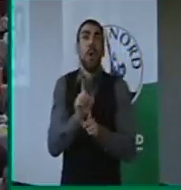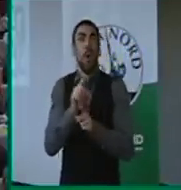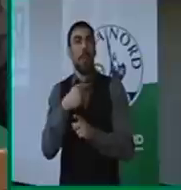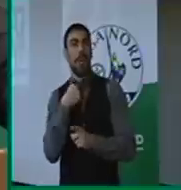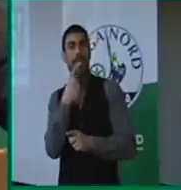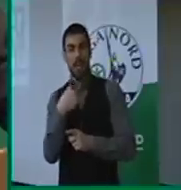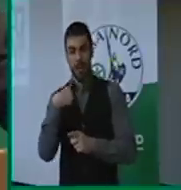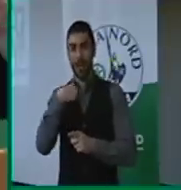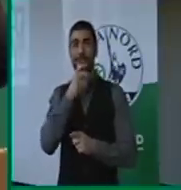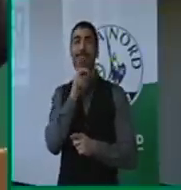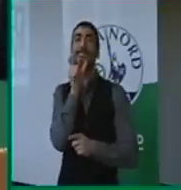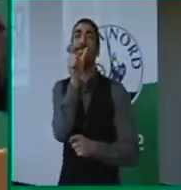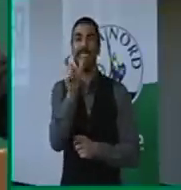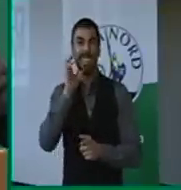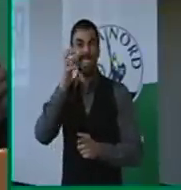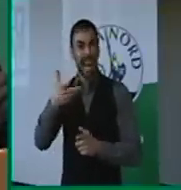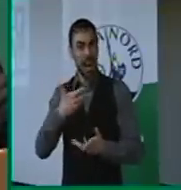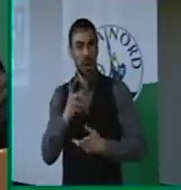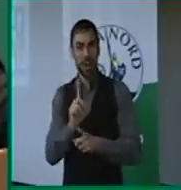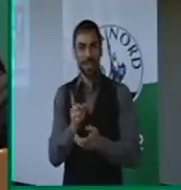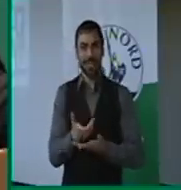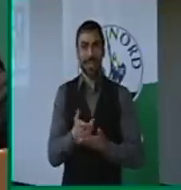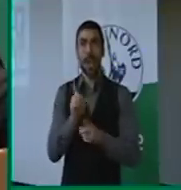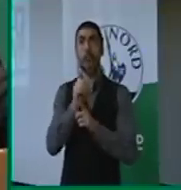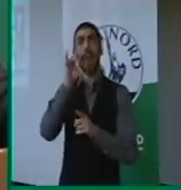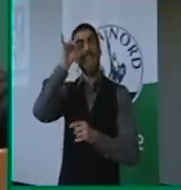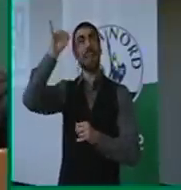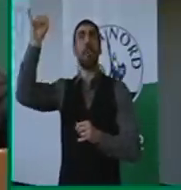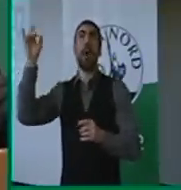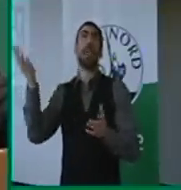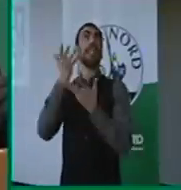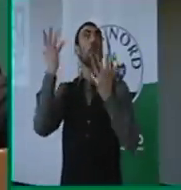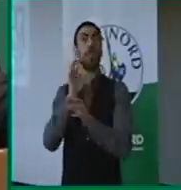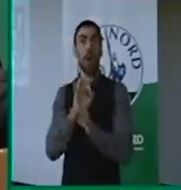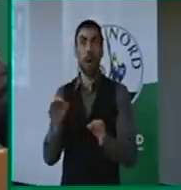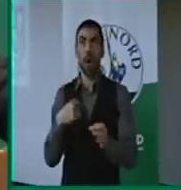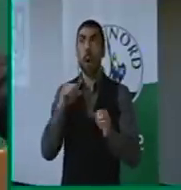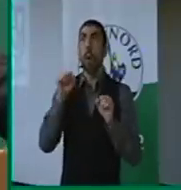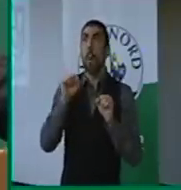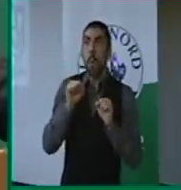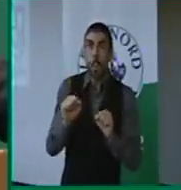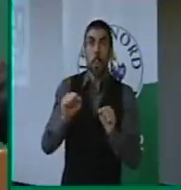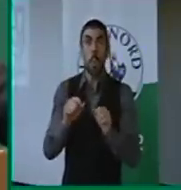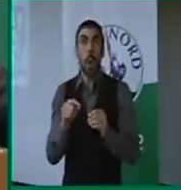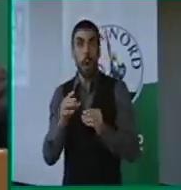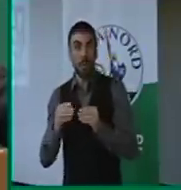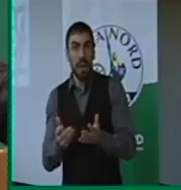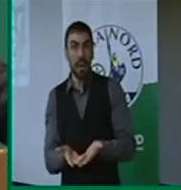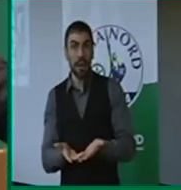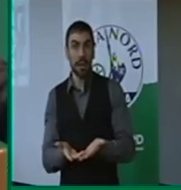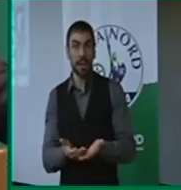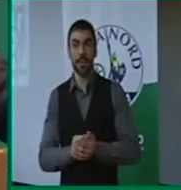strana vi sto dicendo una cosa che non esiste vi sto dicendo un'ipotesi campata per aria oppure è probabile che sarebbe così